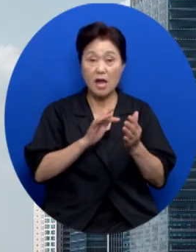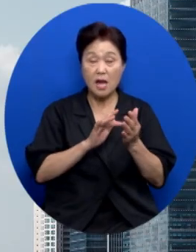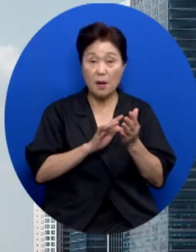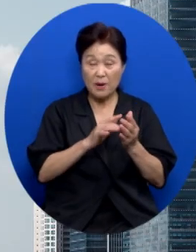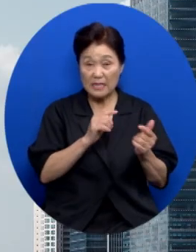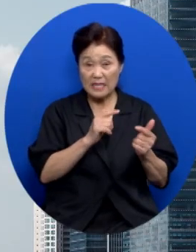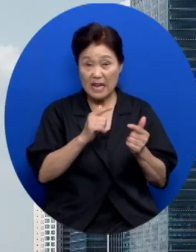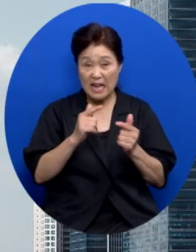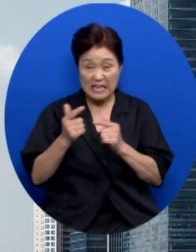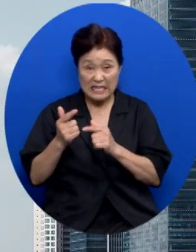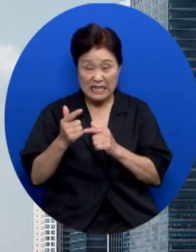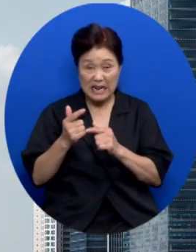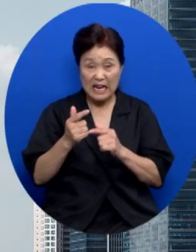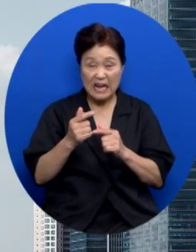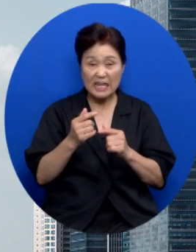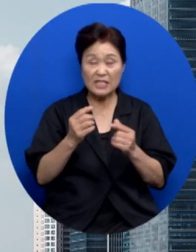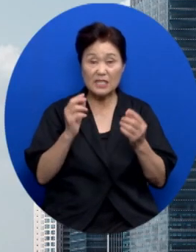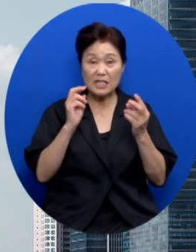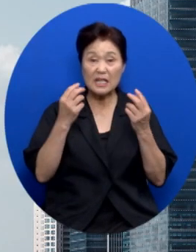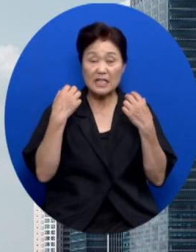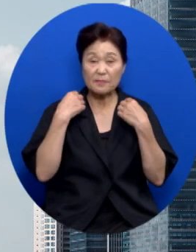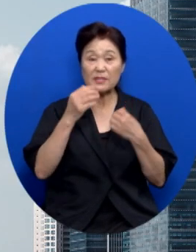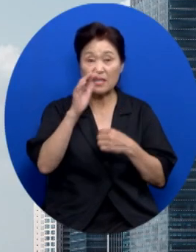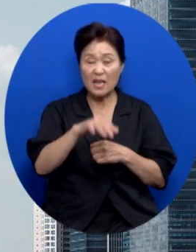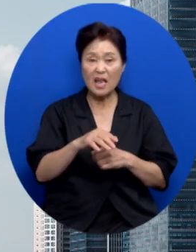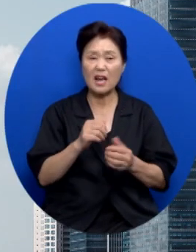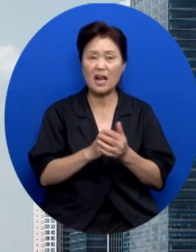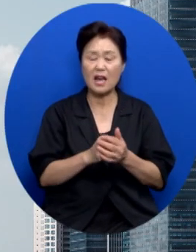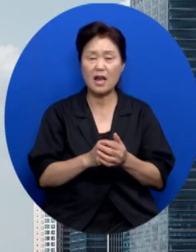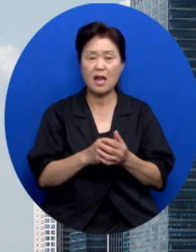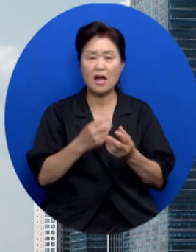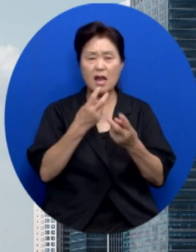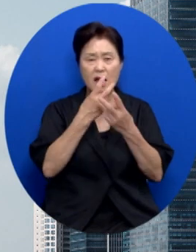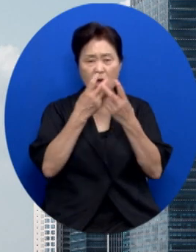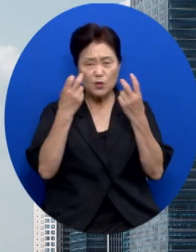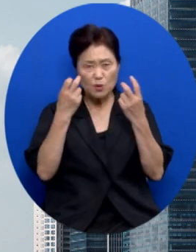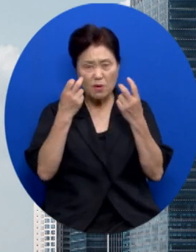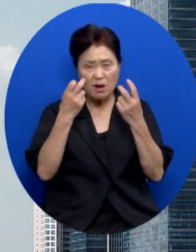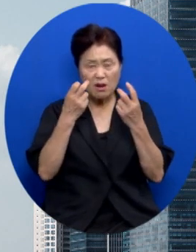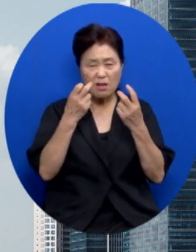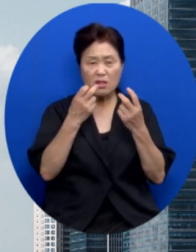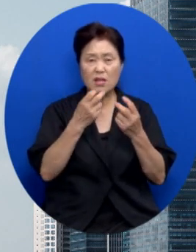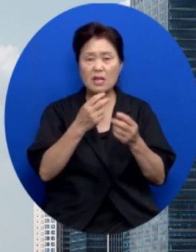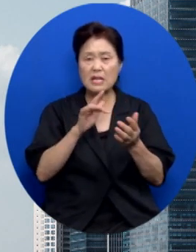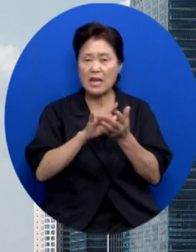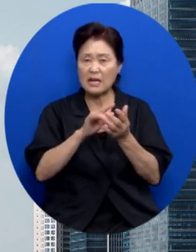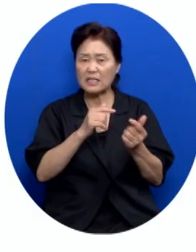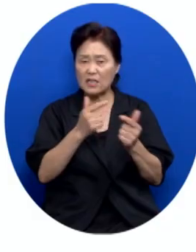식품의약품안전처가 수면 유도제 등으로 광고해 식품을 판매한 온라인 부당 광고를 적발했습니다.